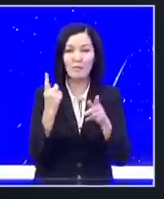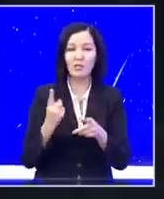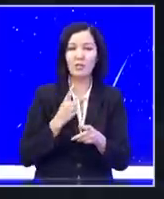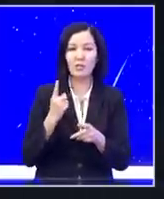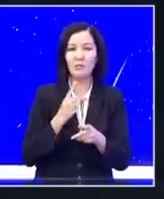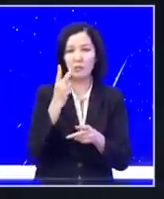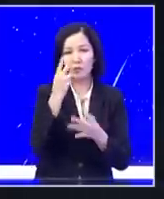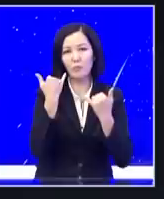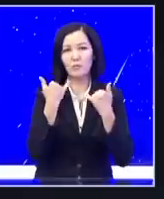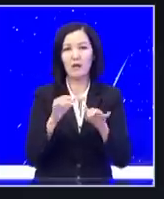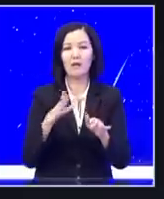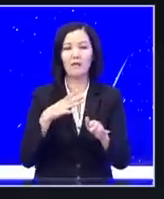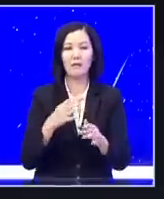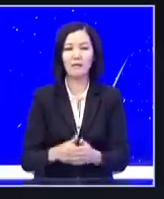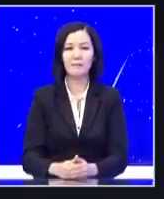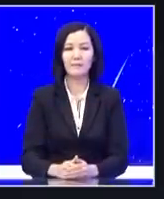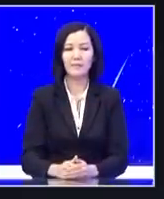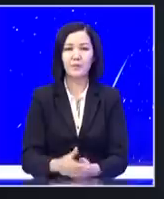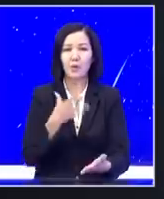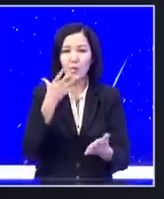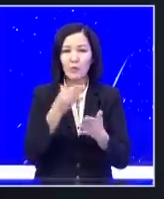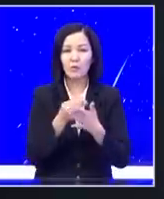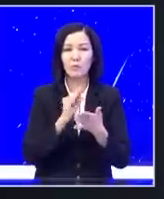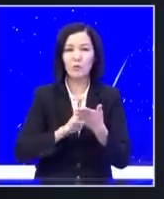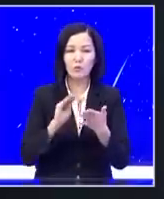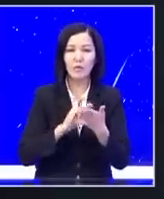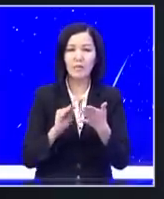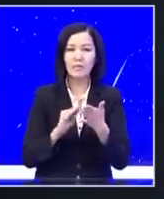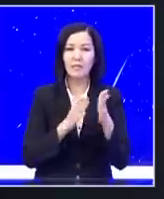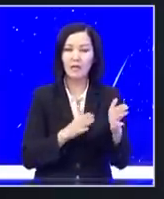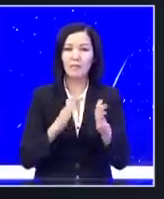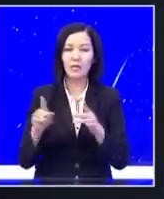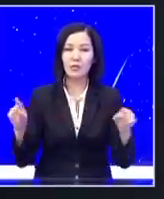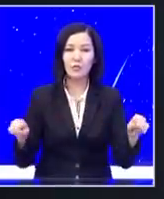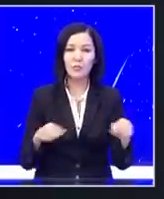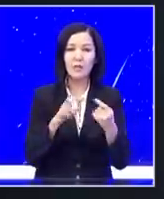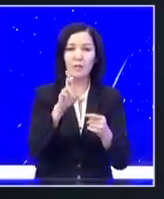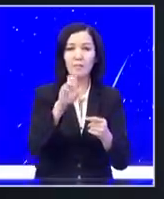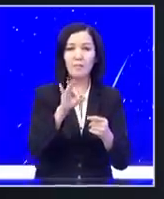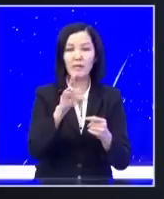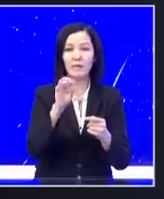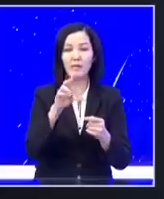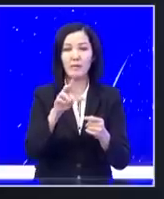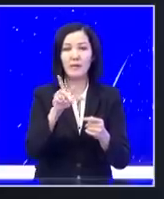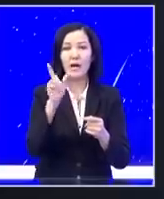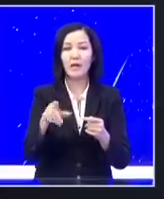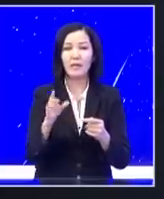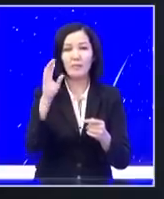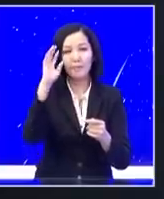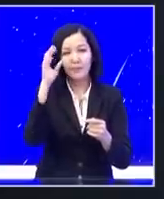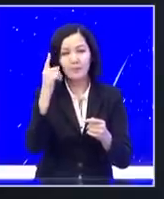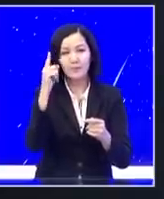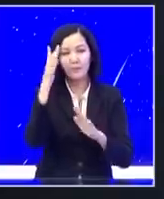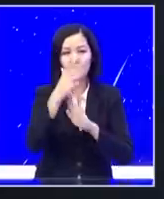болды. Мен өзімнің журналистік шығармашылық қалыптасуымда Бейсен ағадан адамның психологиясын ұғынуға